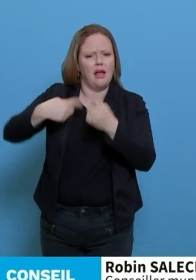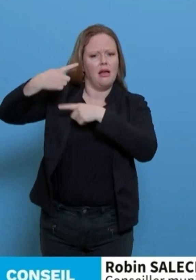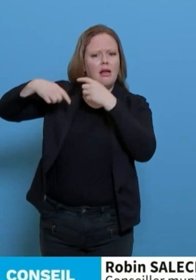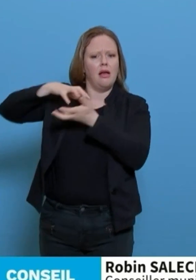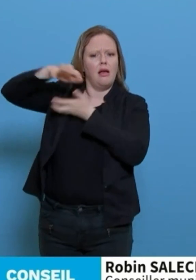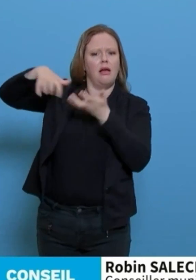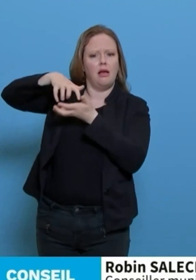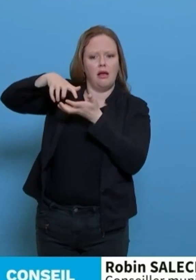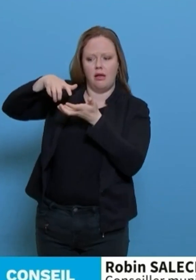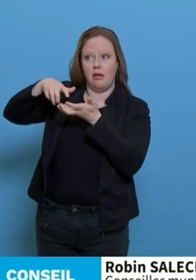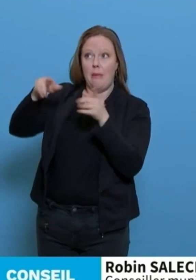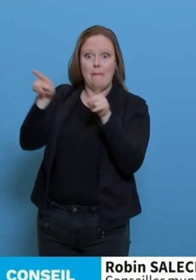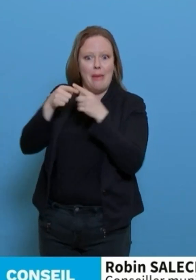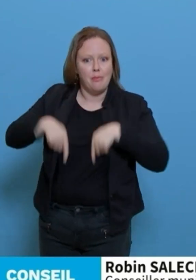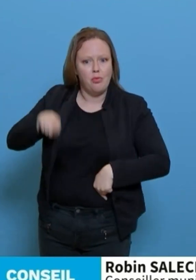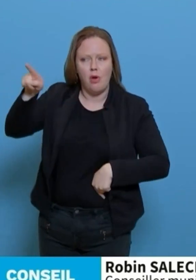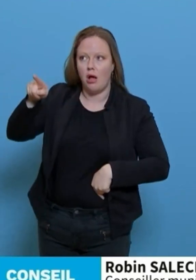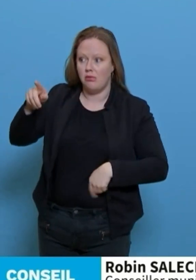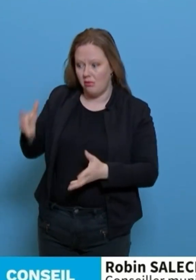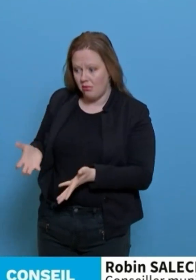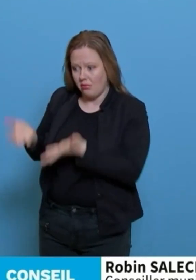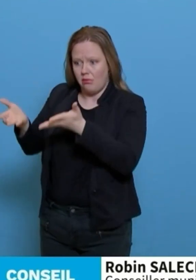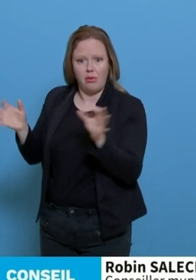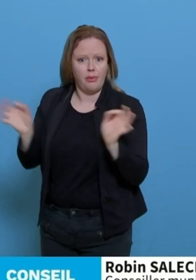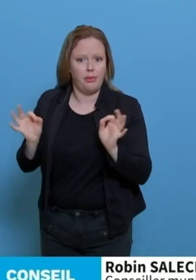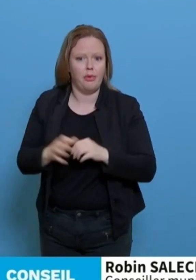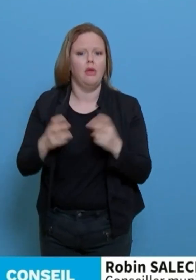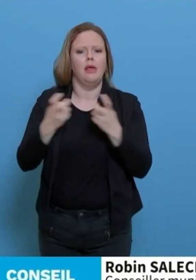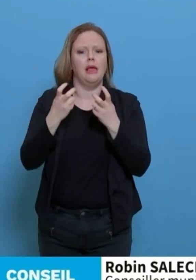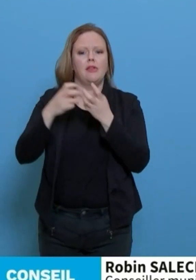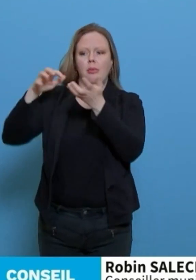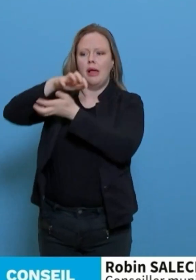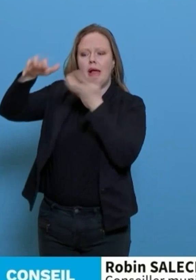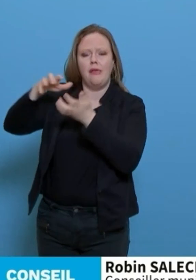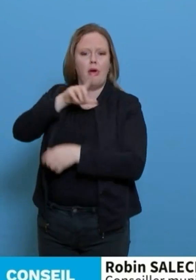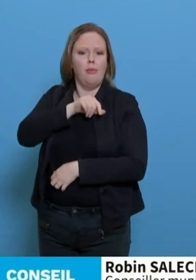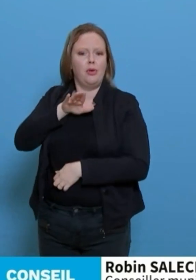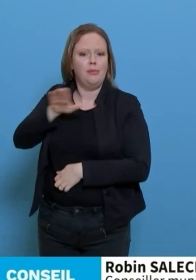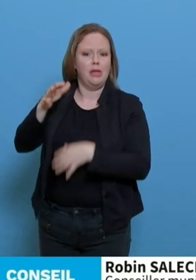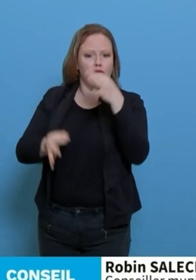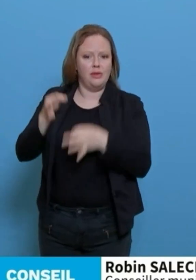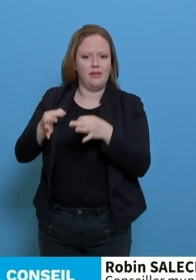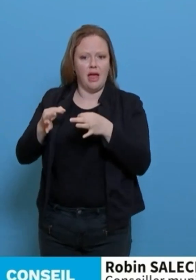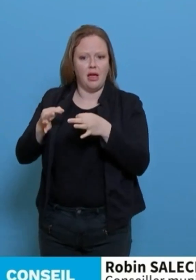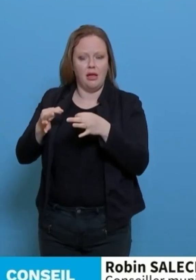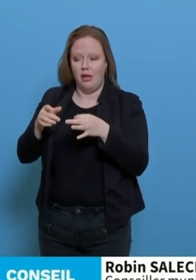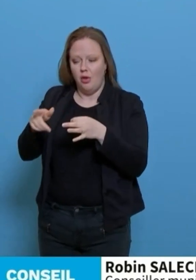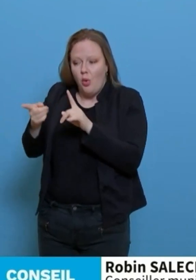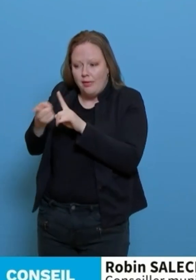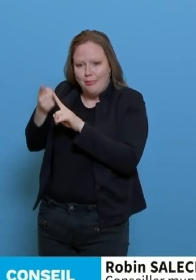opérées par ce même pouvoir en place aujourd'hui. Je pense notamment à la réforme de la police judiciaire qui a cassé la